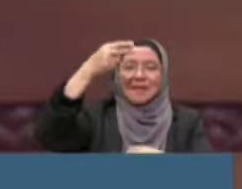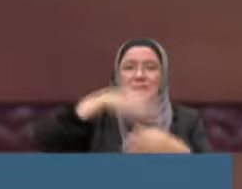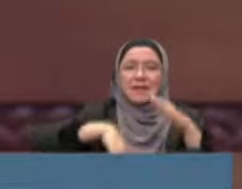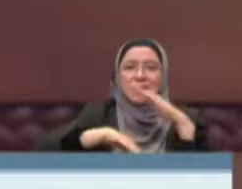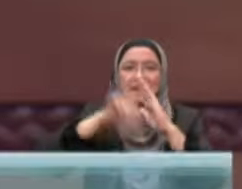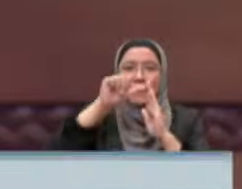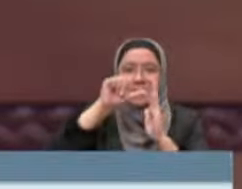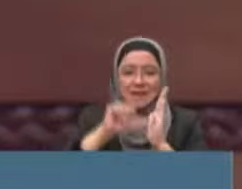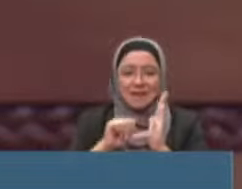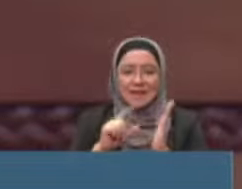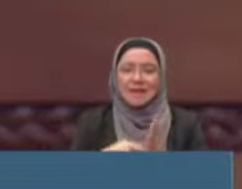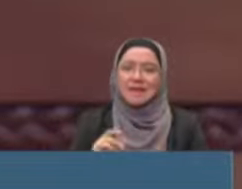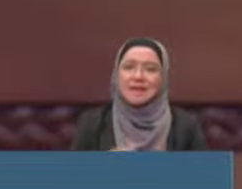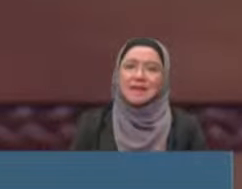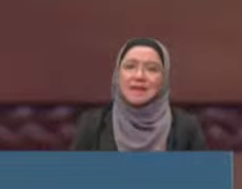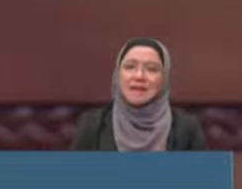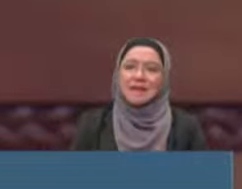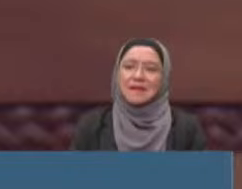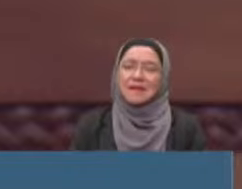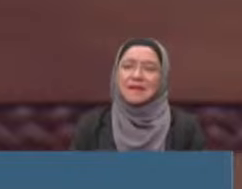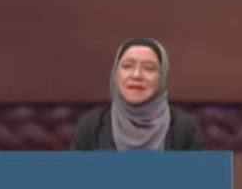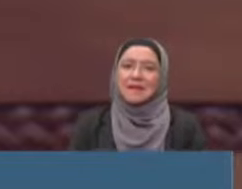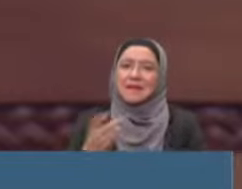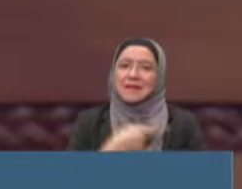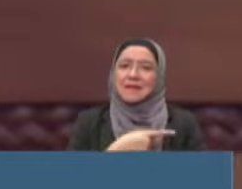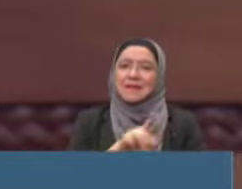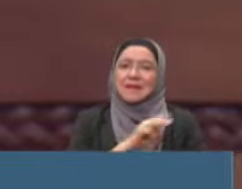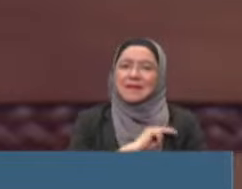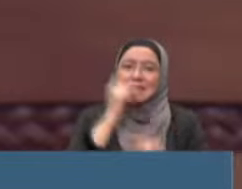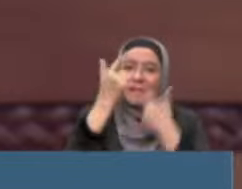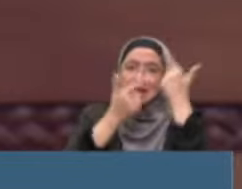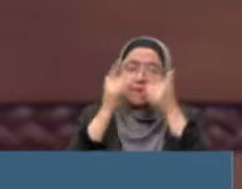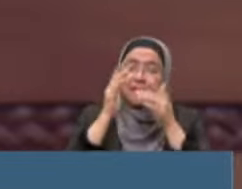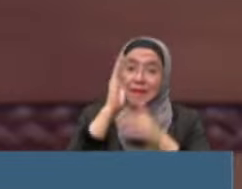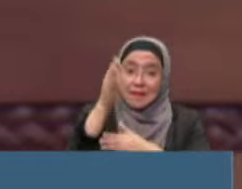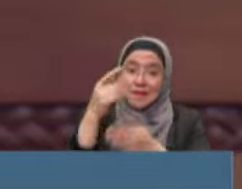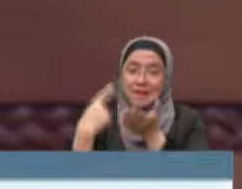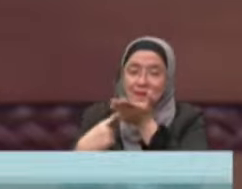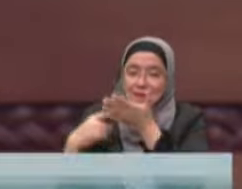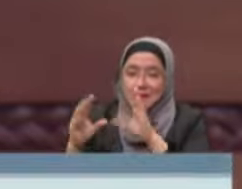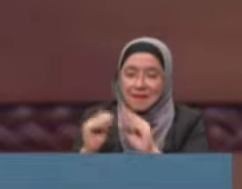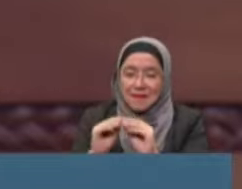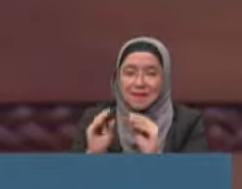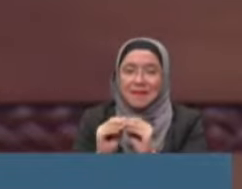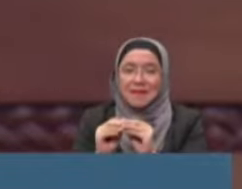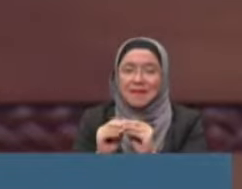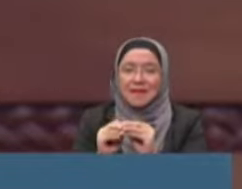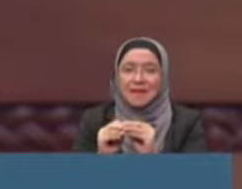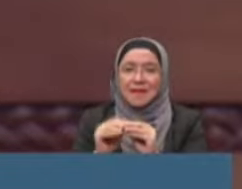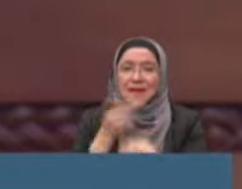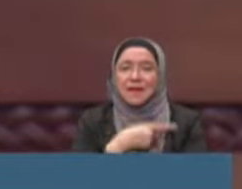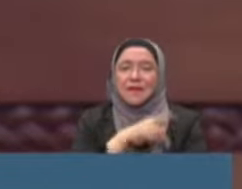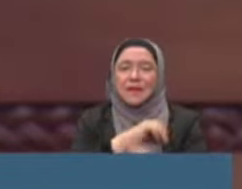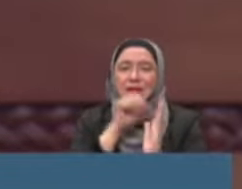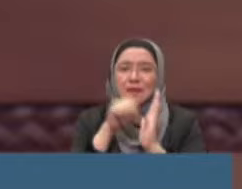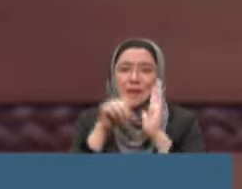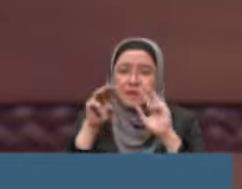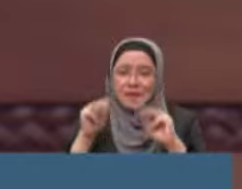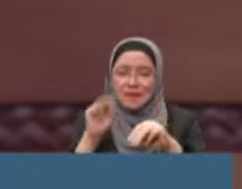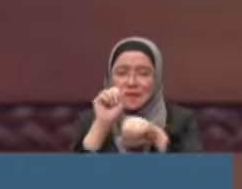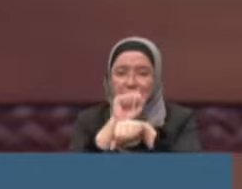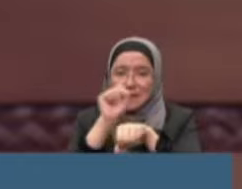Kementerian ini juga akan mengadakan mesyuarat bersama Kementerian Sumber Manusia dan Kementerian Tanah Negeri